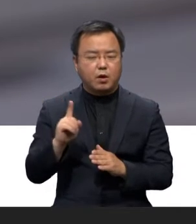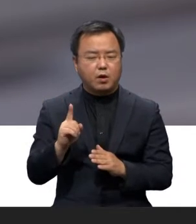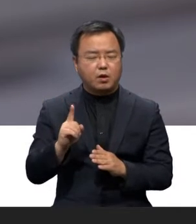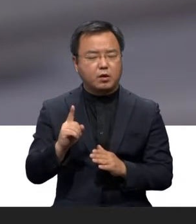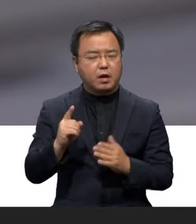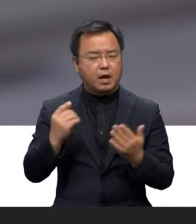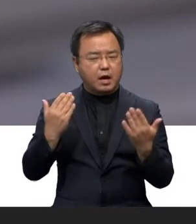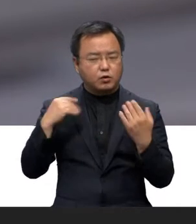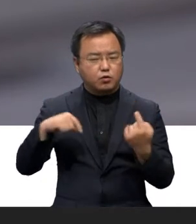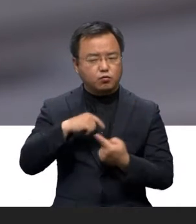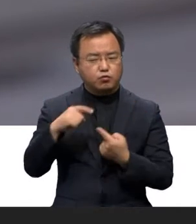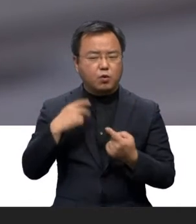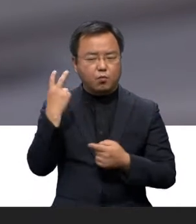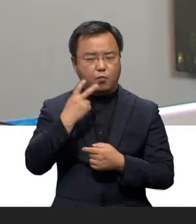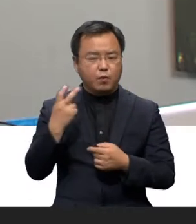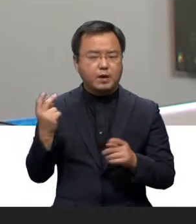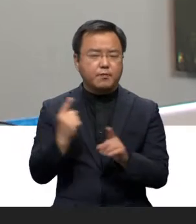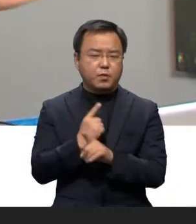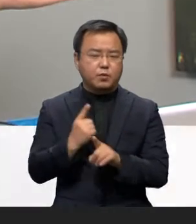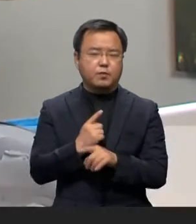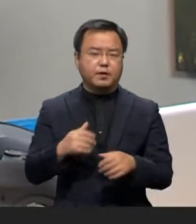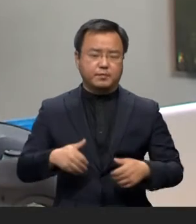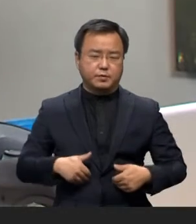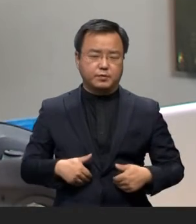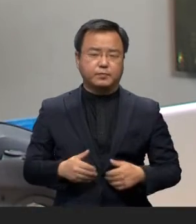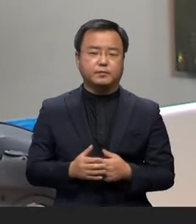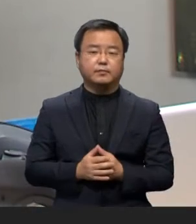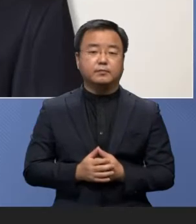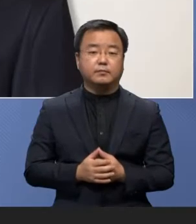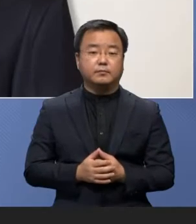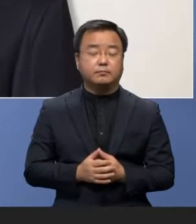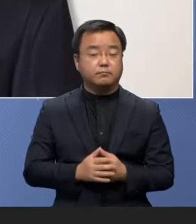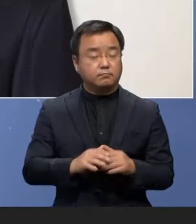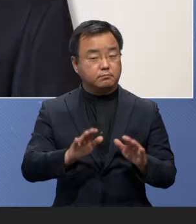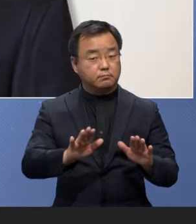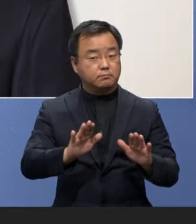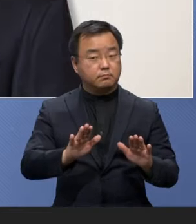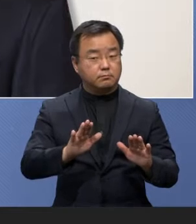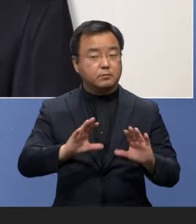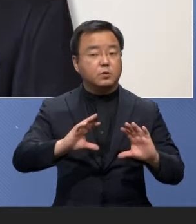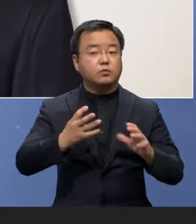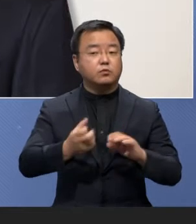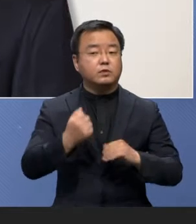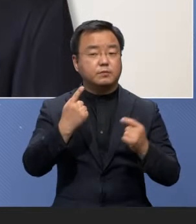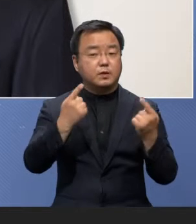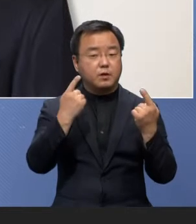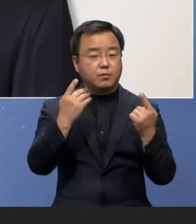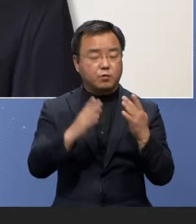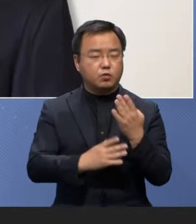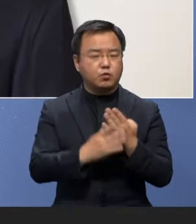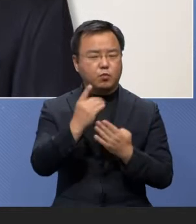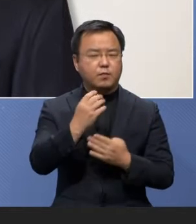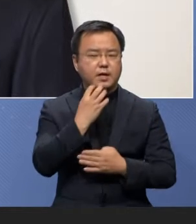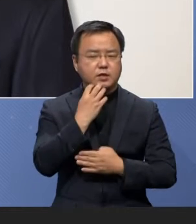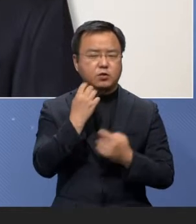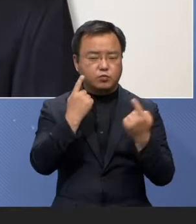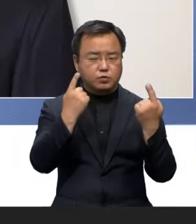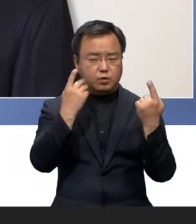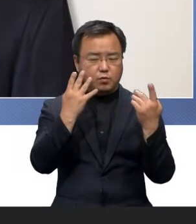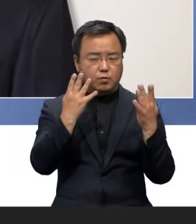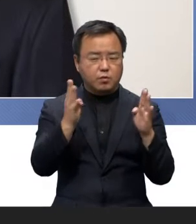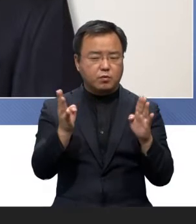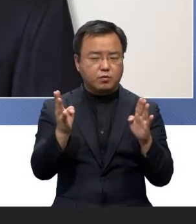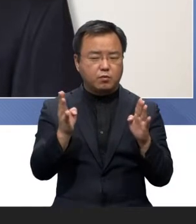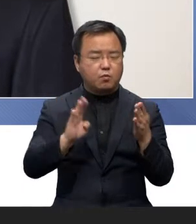시스템에 대한 많은 변화가 있어야 될 걸로 생각을 합니다. 예. 자, 그런데 이번에 이제 국립대 통합 서울대를 빼놓고서는 합치면